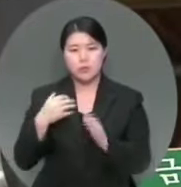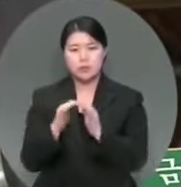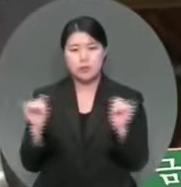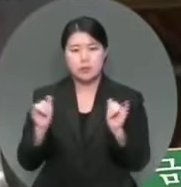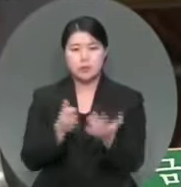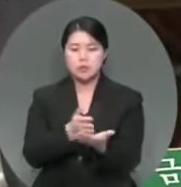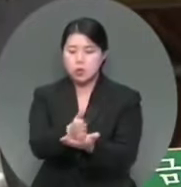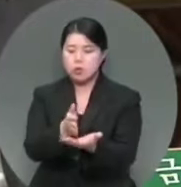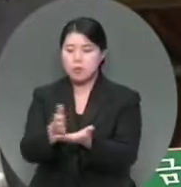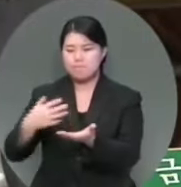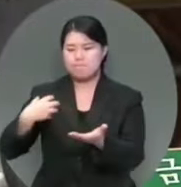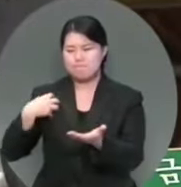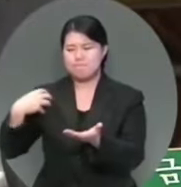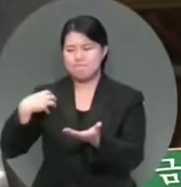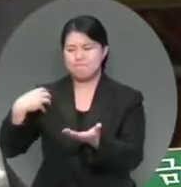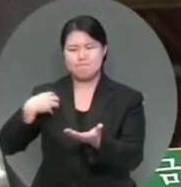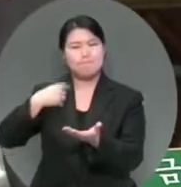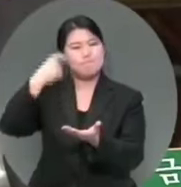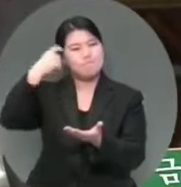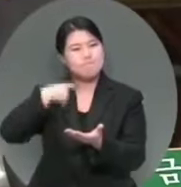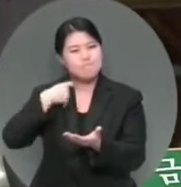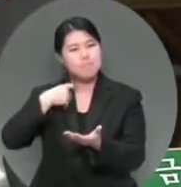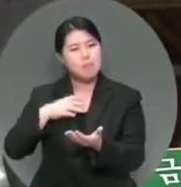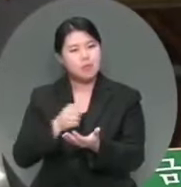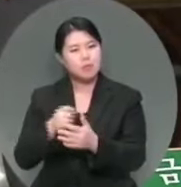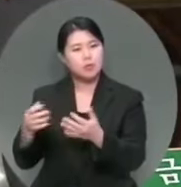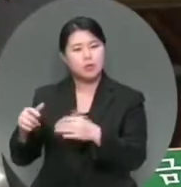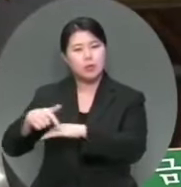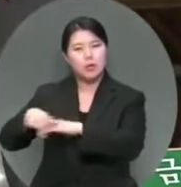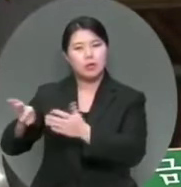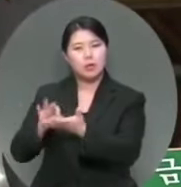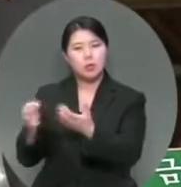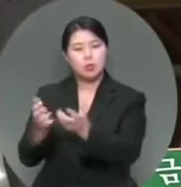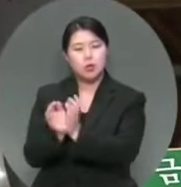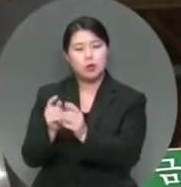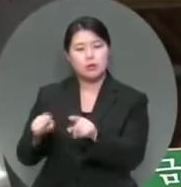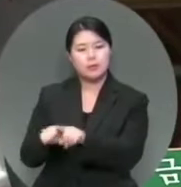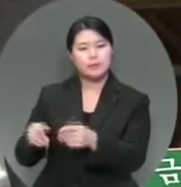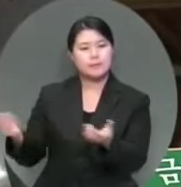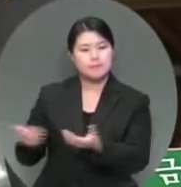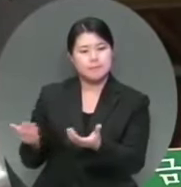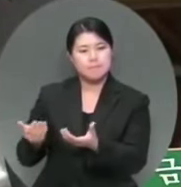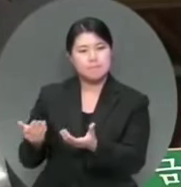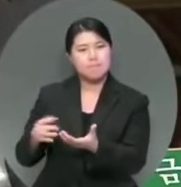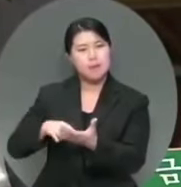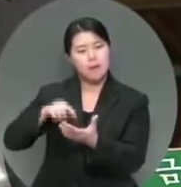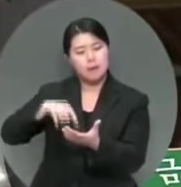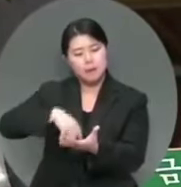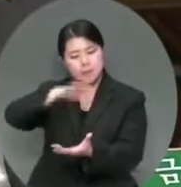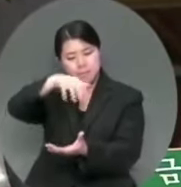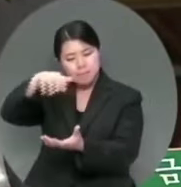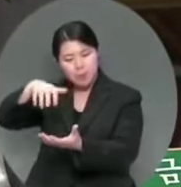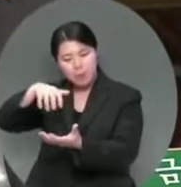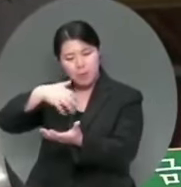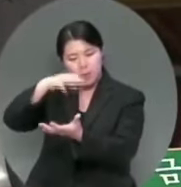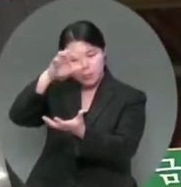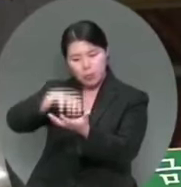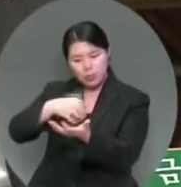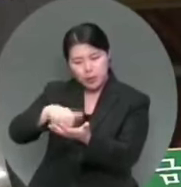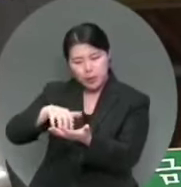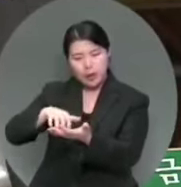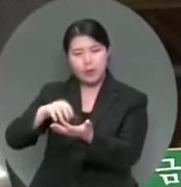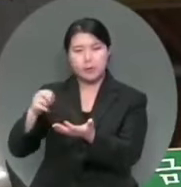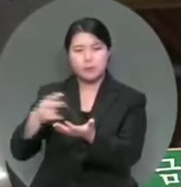전담을 하는 마음으로 그 기재부와 함께 협업을 통해서 세수 통계를 갖다가 그리고 거기에 들어가는 수치가 좀